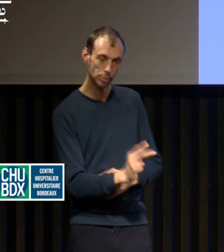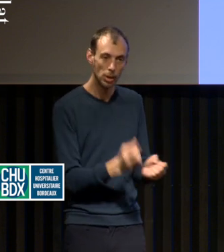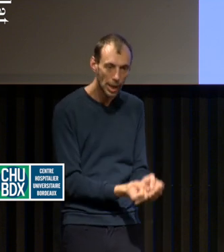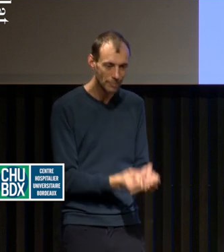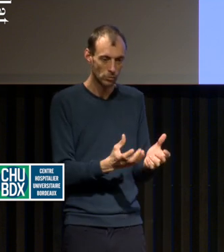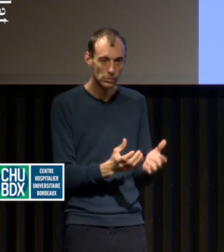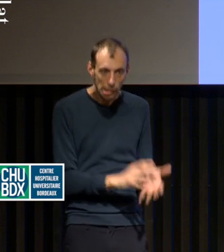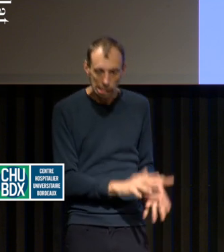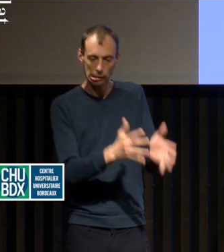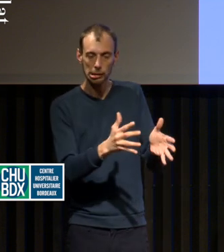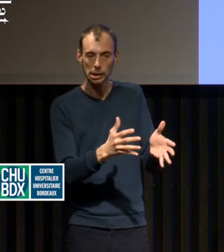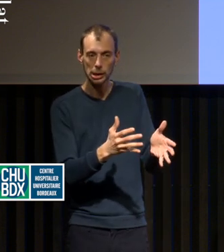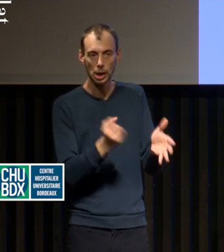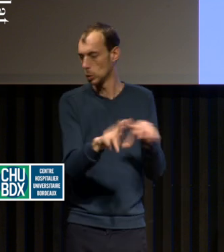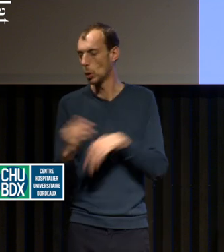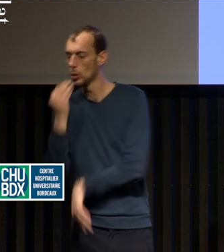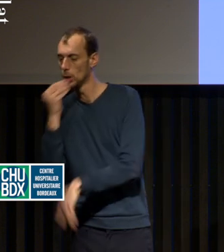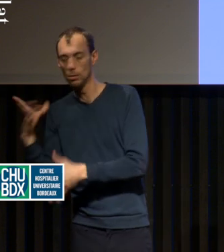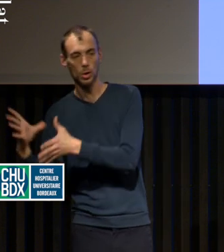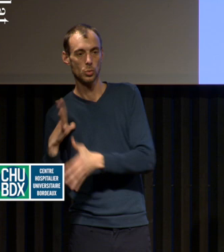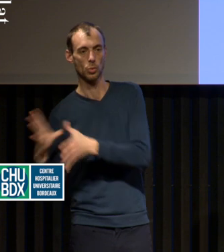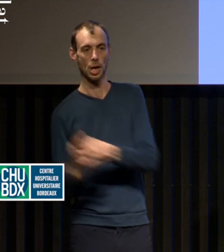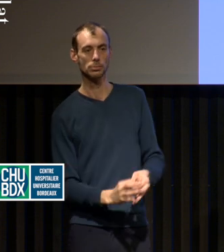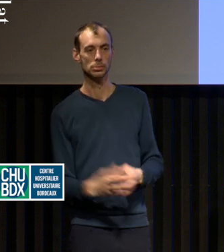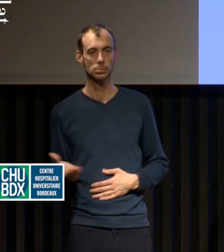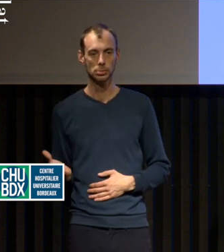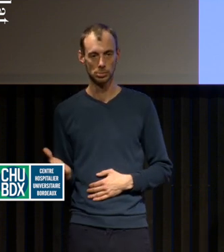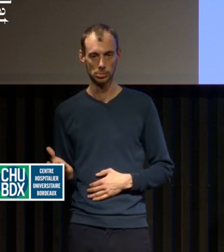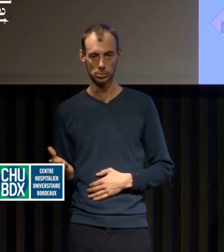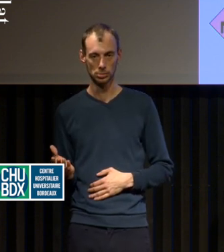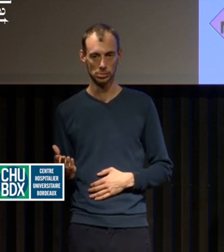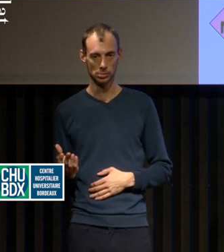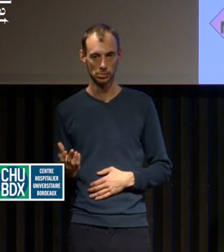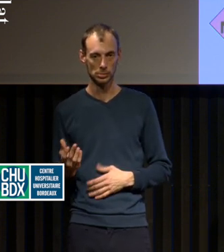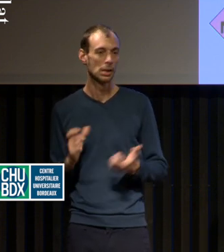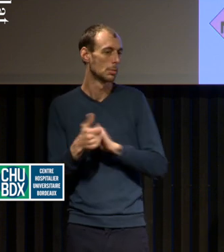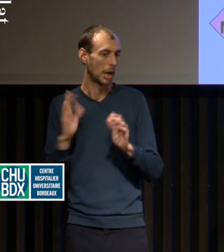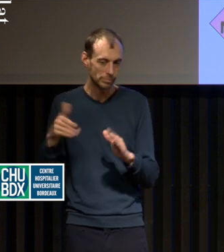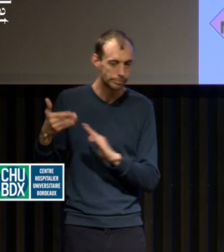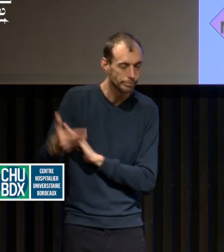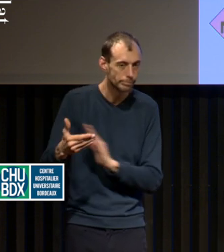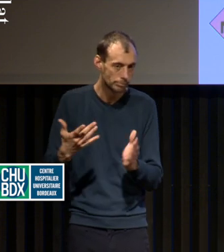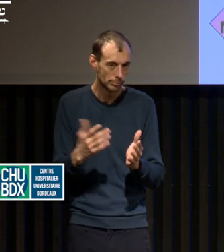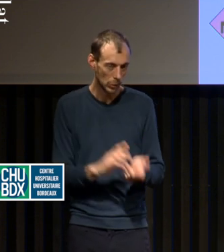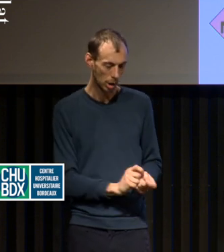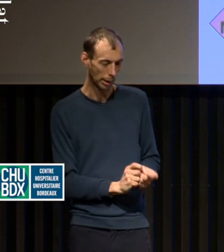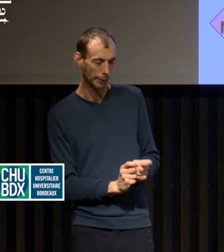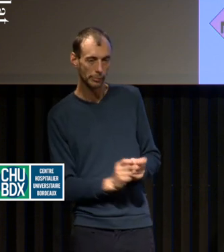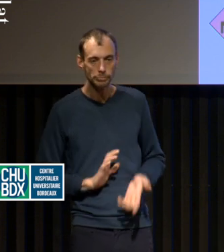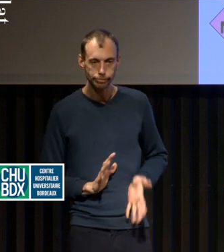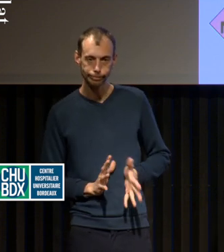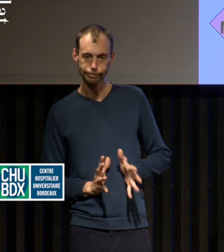évolution. Et donc sans doute que ces éléments-là vont modifier notre microbiote au cours du temps. Donc la mise en place du microbiote,